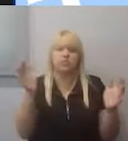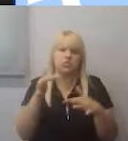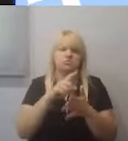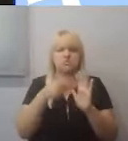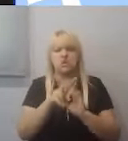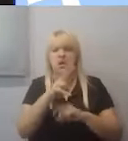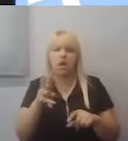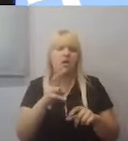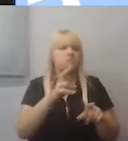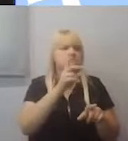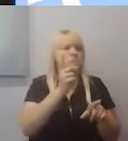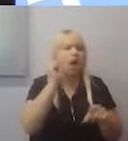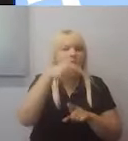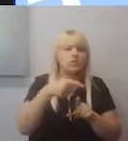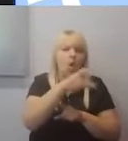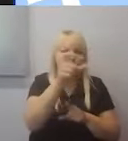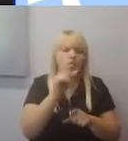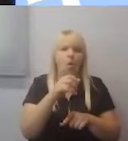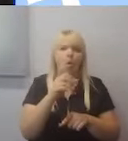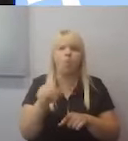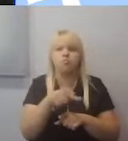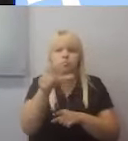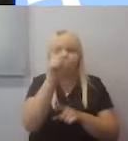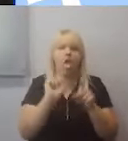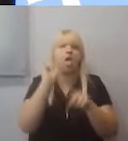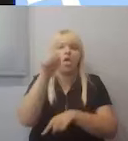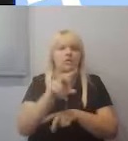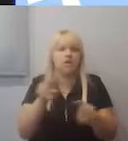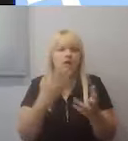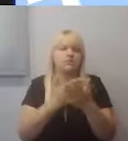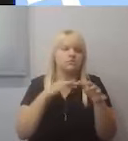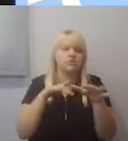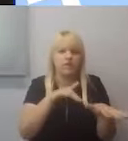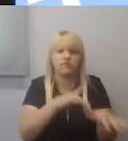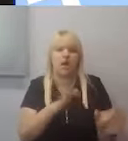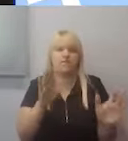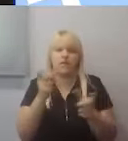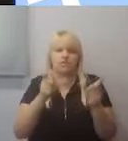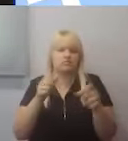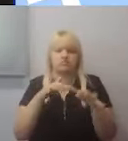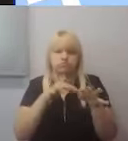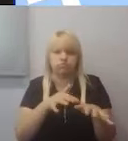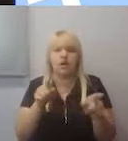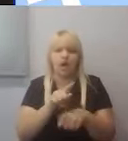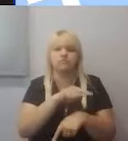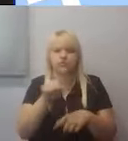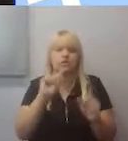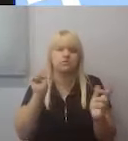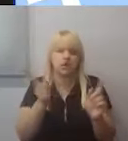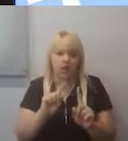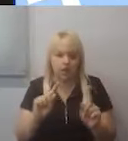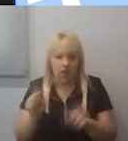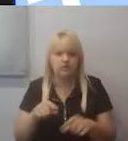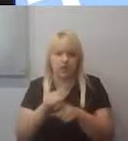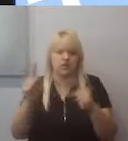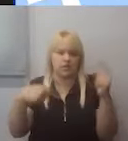piemēram ja kad būs mašīnu sastrēgumi kad būs kad būs civilie sastrēgumi par tādām lietām mēs noteikti varēsim jautāt nākamajiem ekspertiem ja ir vēl kādi